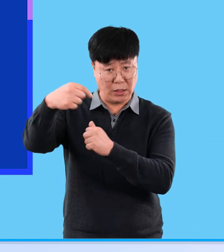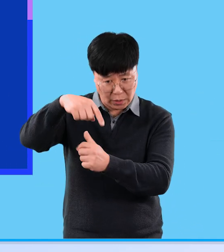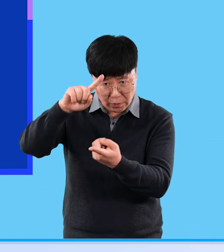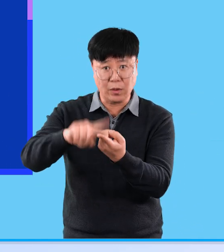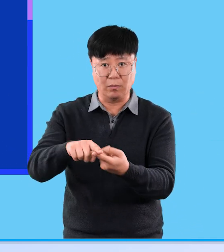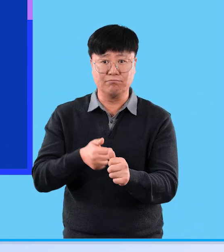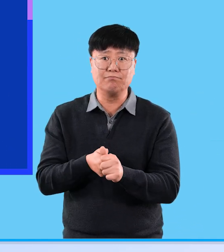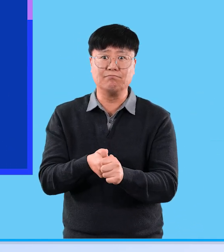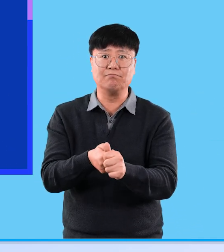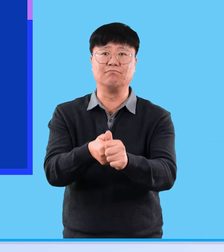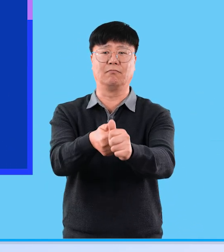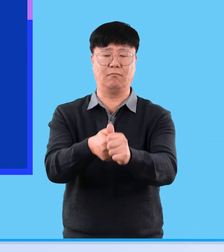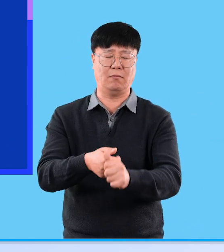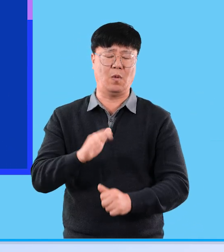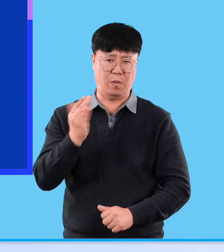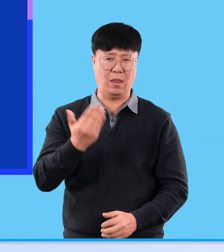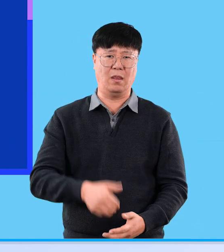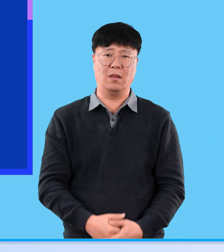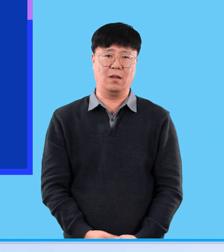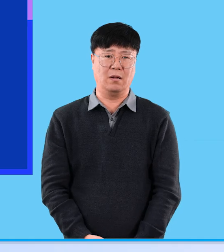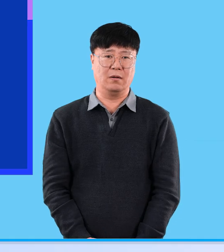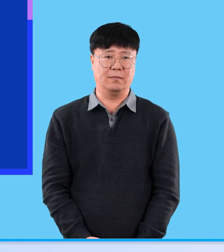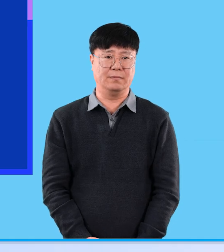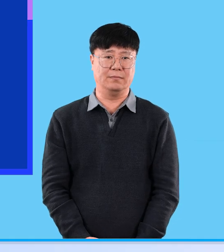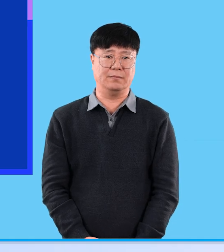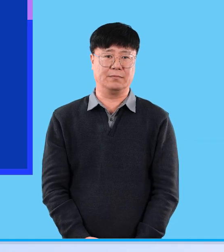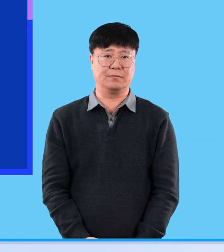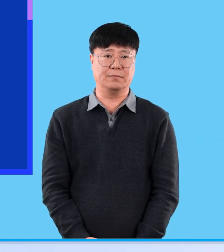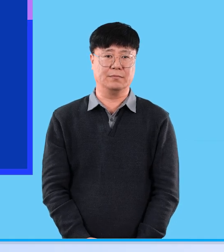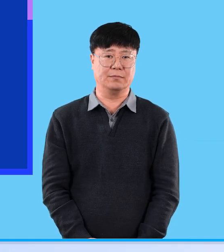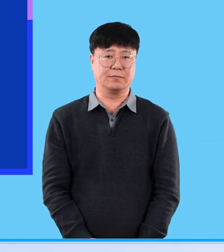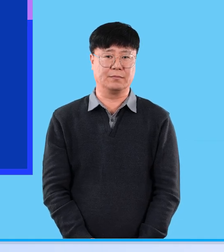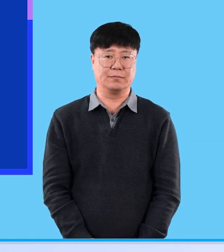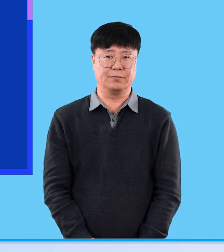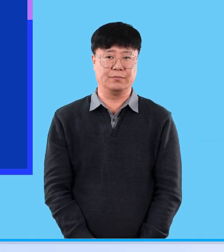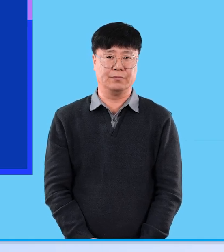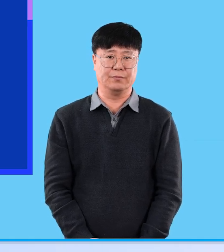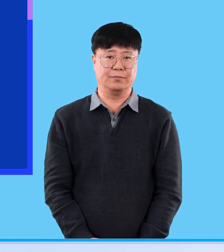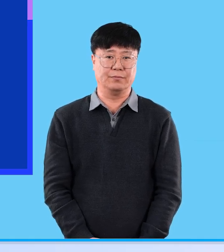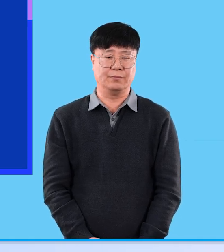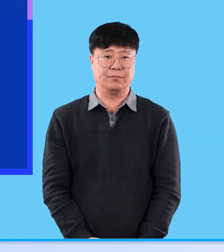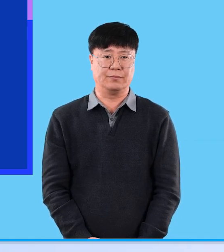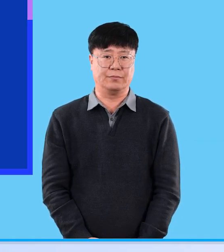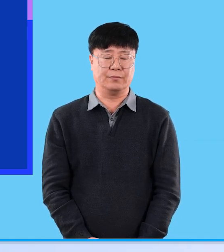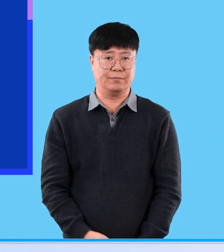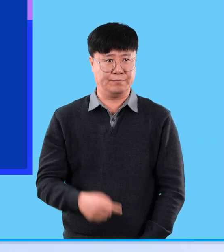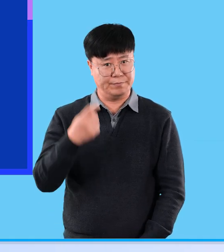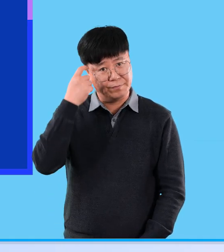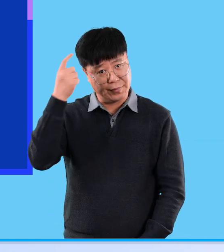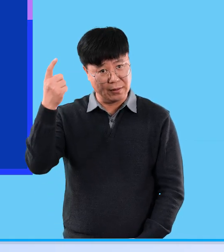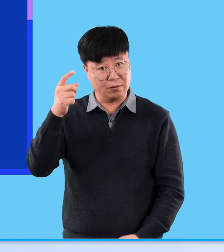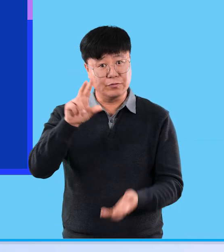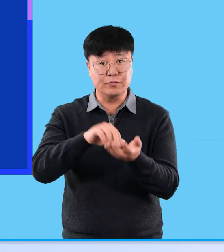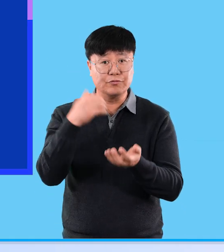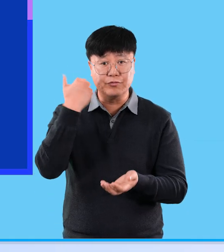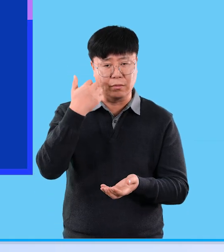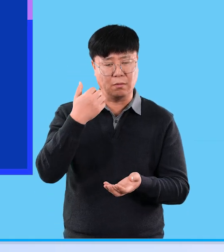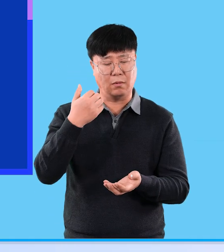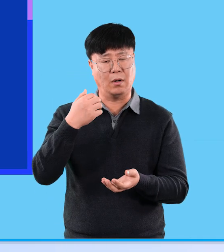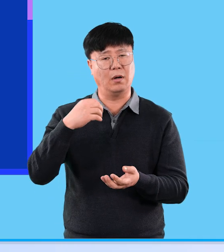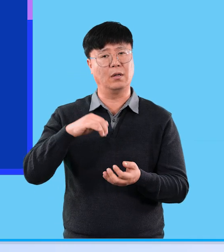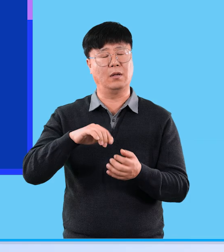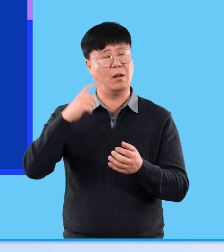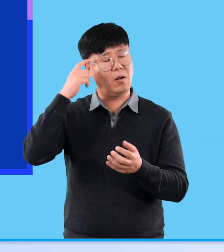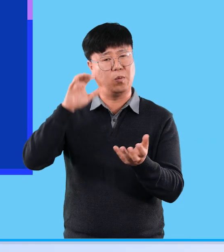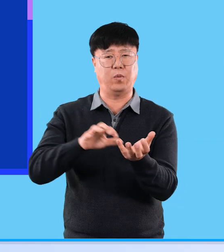제안하는, AI가 시키는 대로 따라가는 경향이 강해지게 됩니다. 창작의 주체에 대한 혼란이